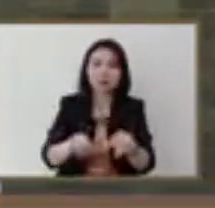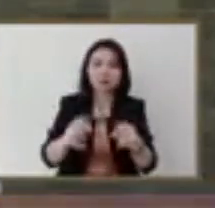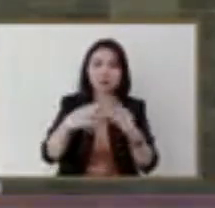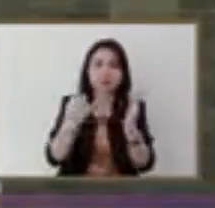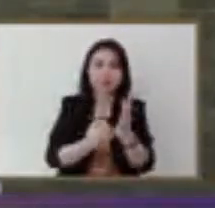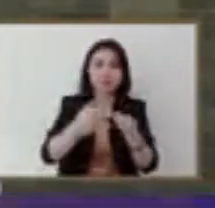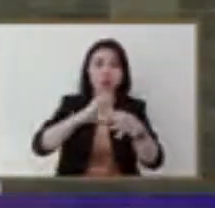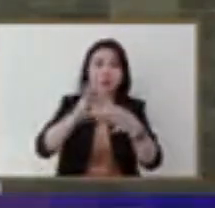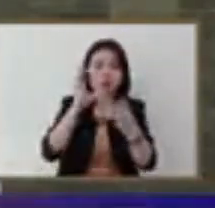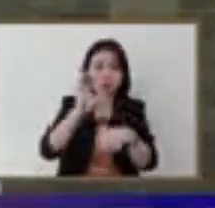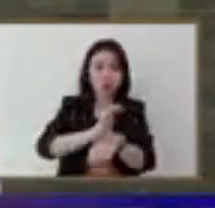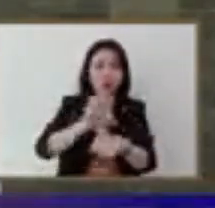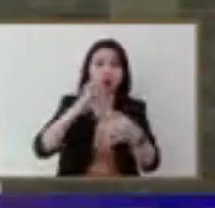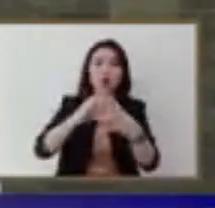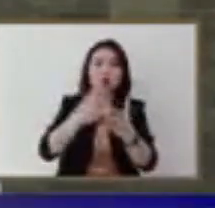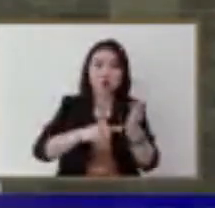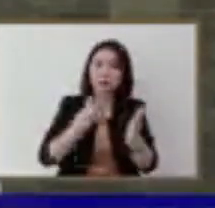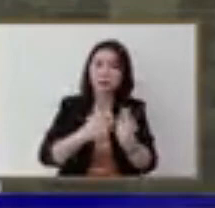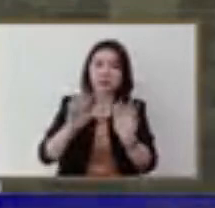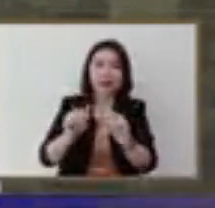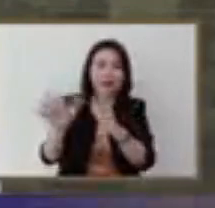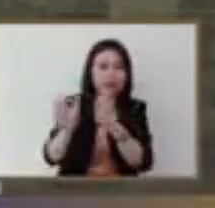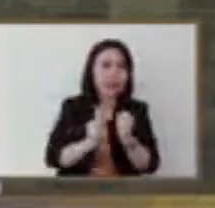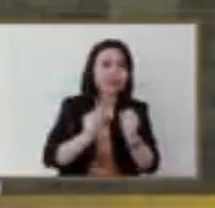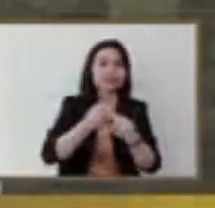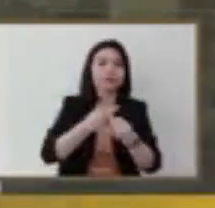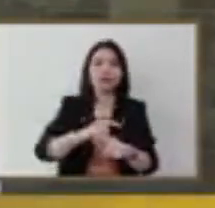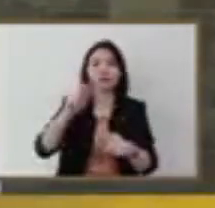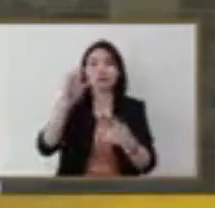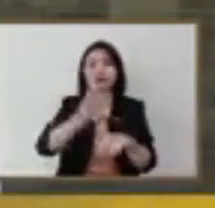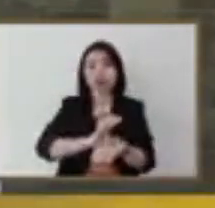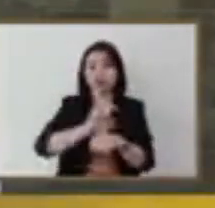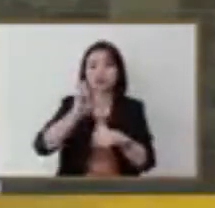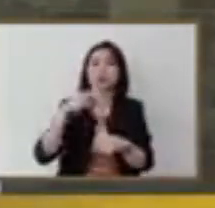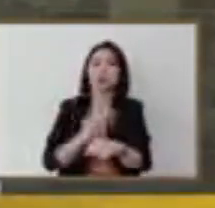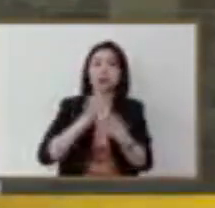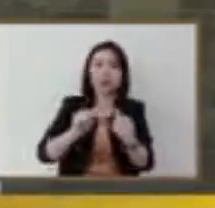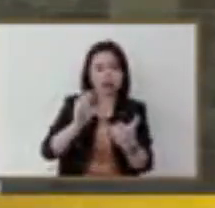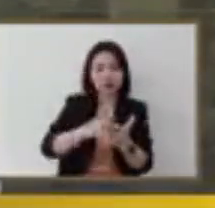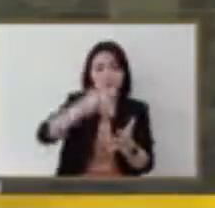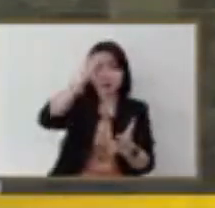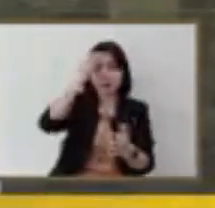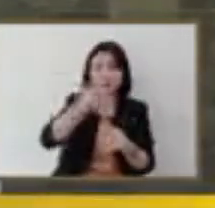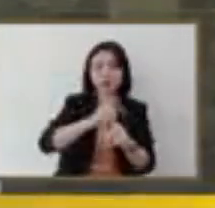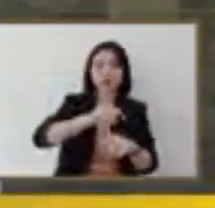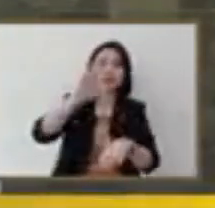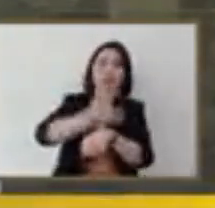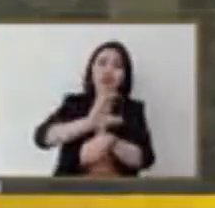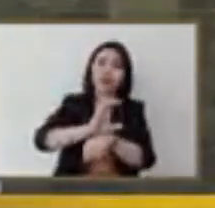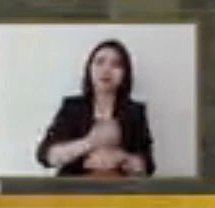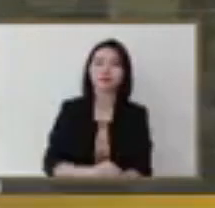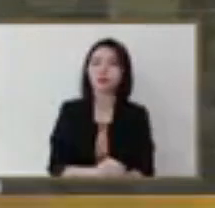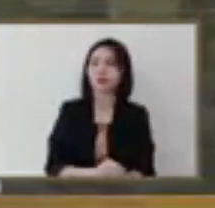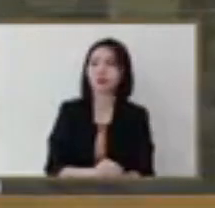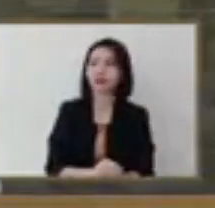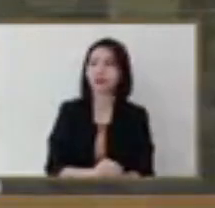advantage of what you can get from the church, what you can learn in the church. See, take advantage. Samantalahin